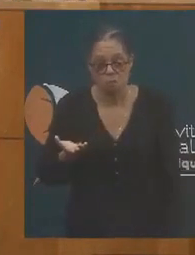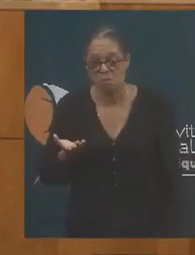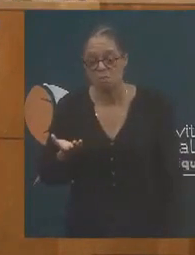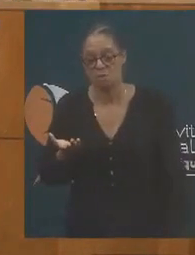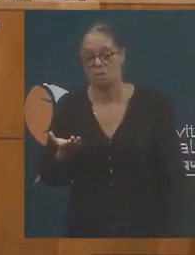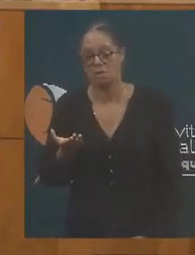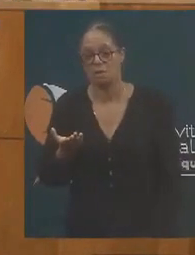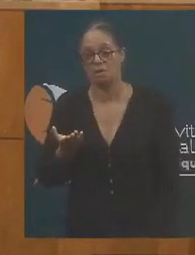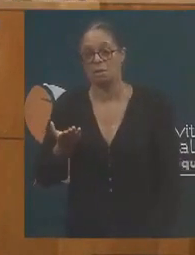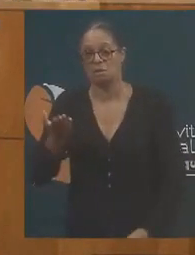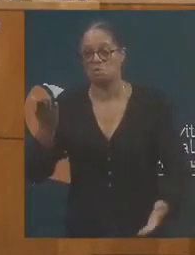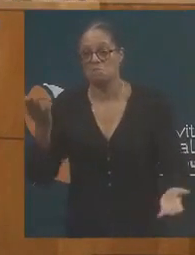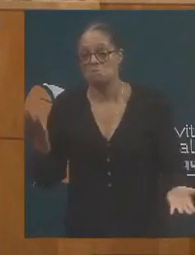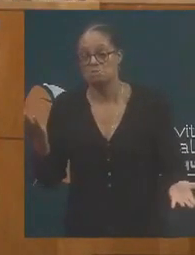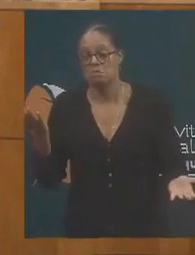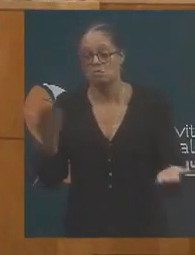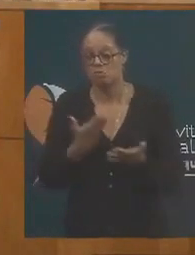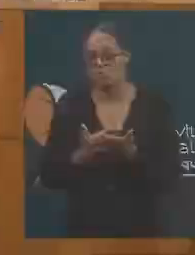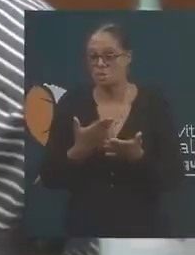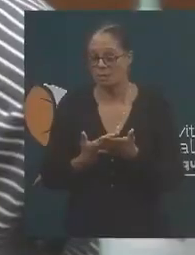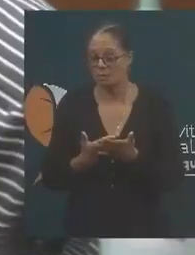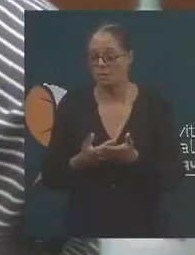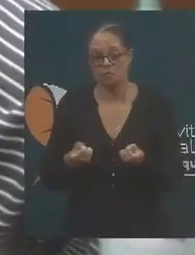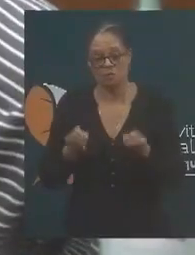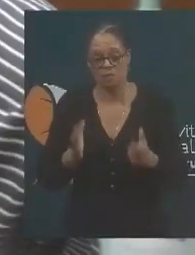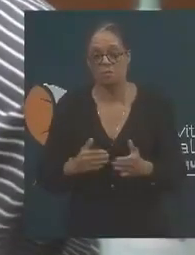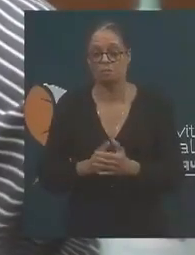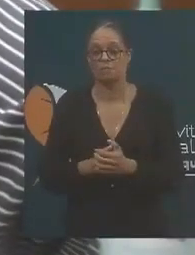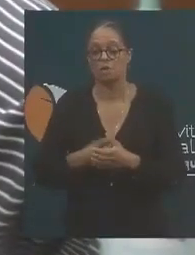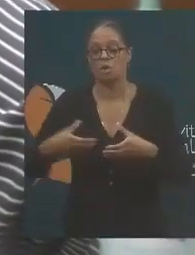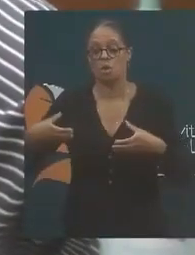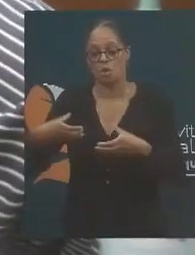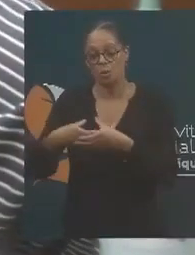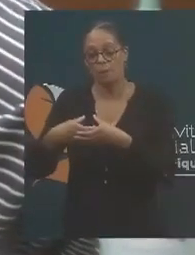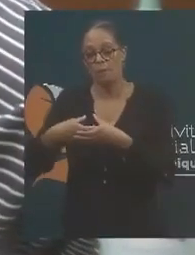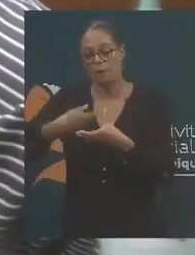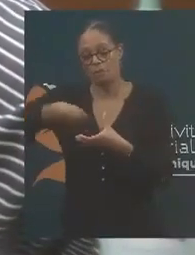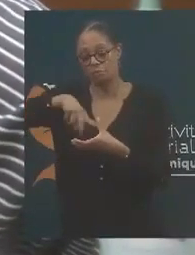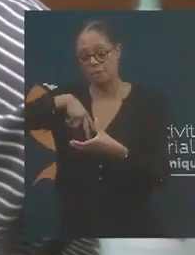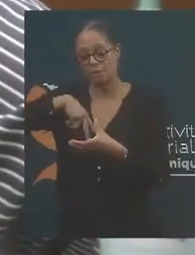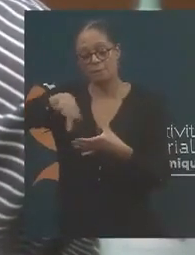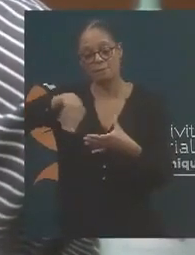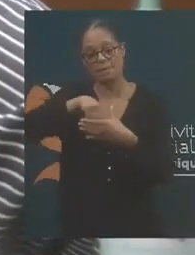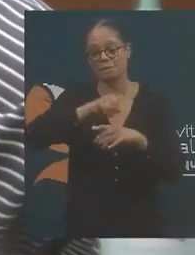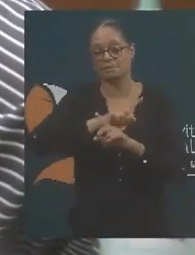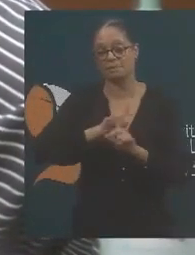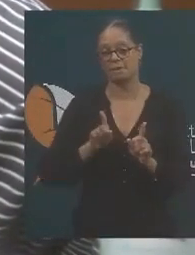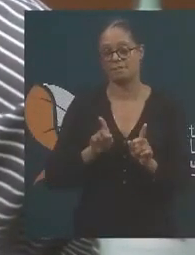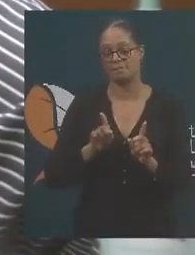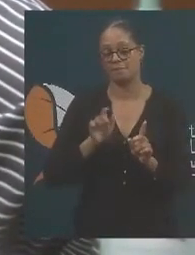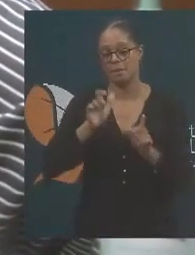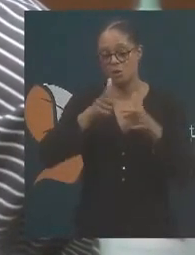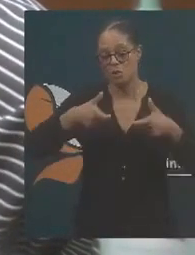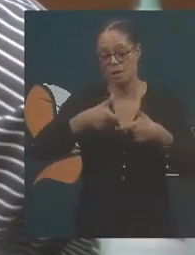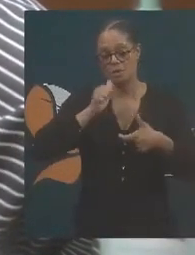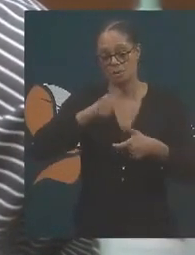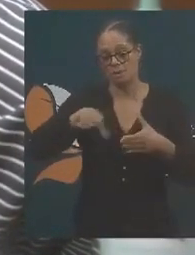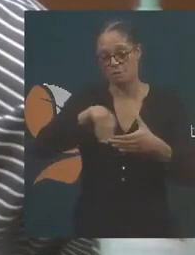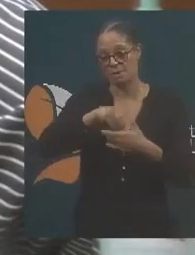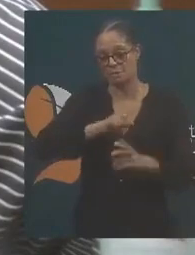C'est pour que solennellement, notre groupe ne va pas participer au congrès de demain.